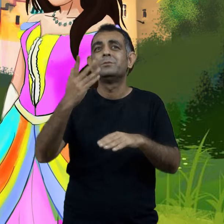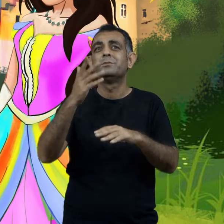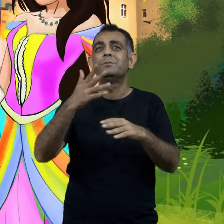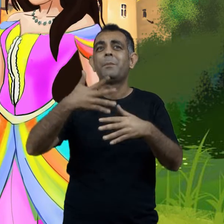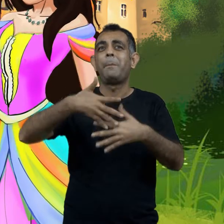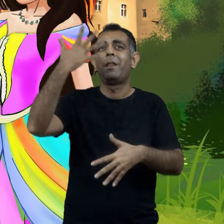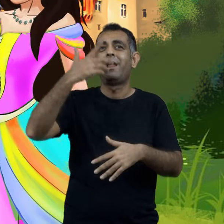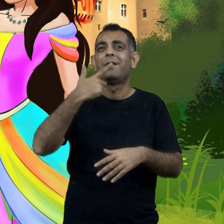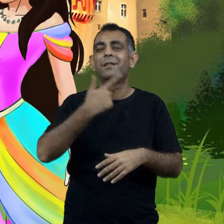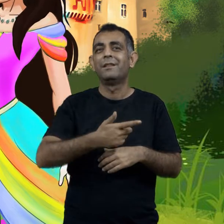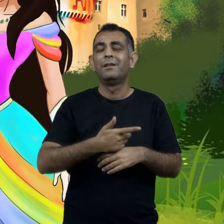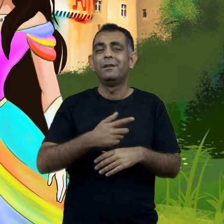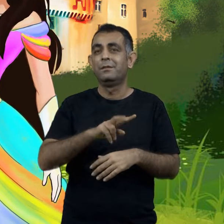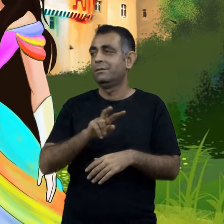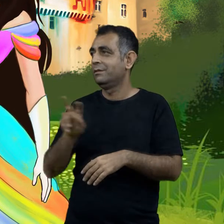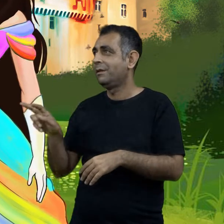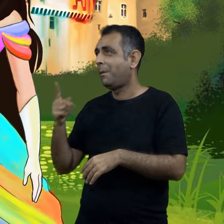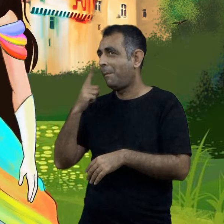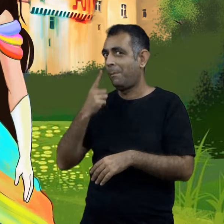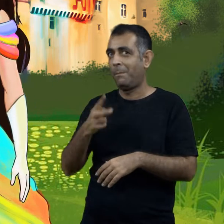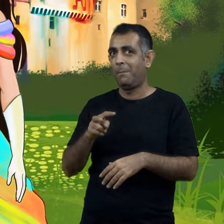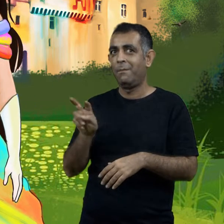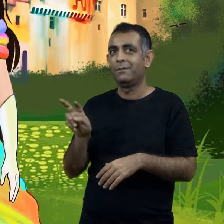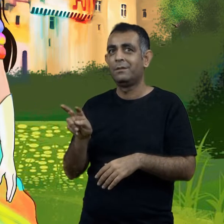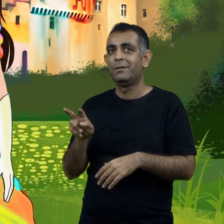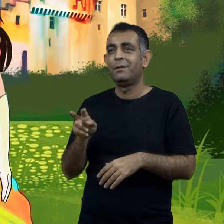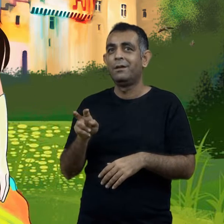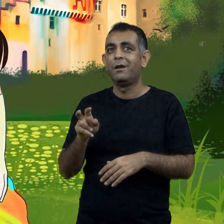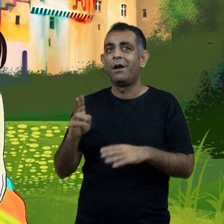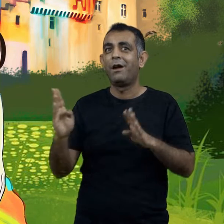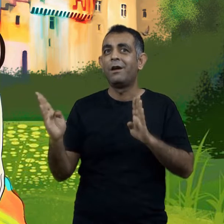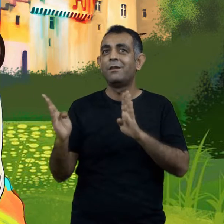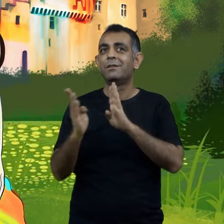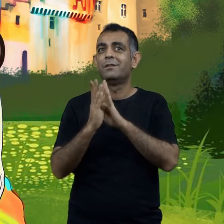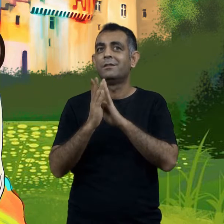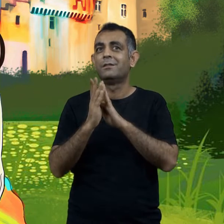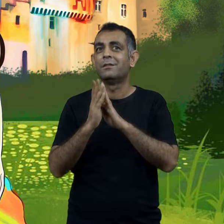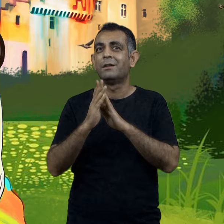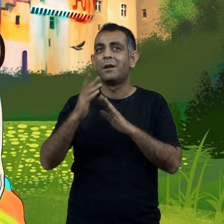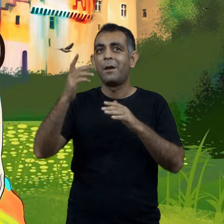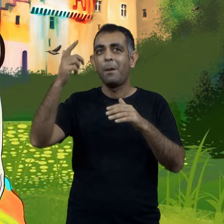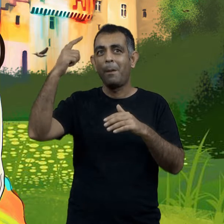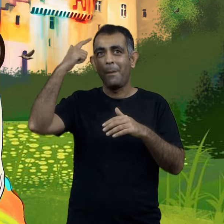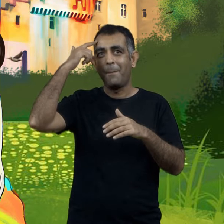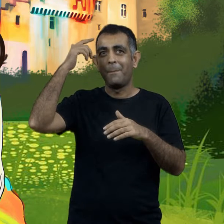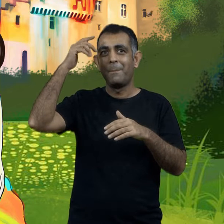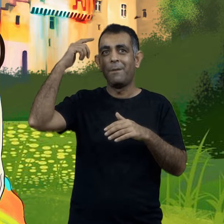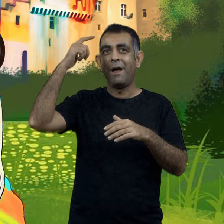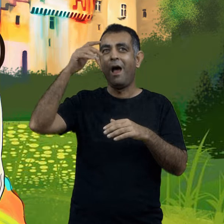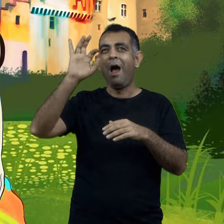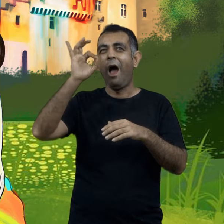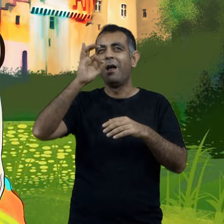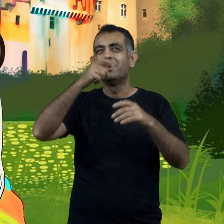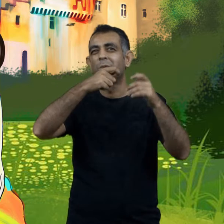sarayı. Ferhat ve Şirin arkalarına dönüp gelen sese baktılar. Karşılarında başında